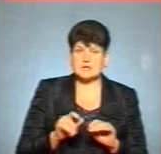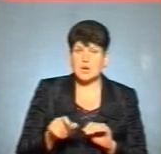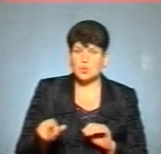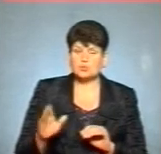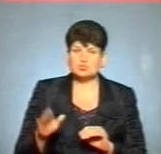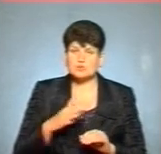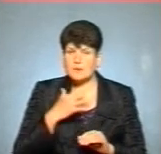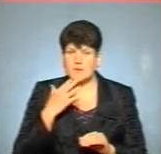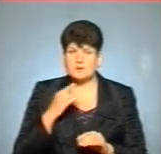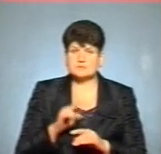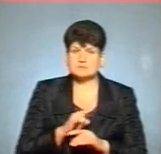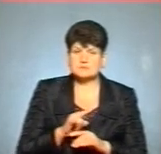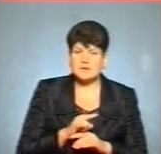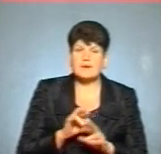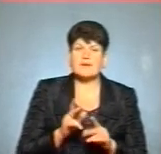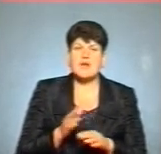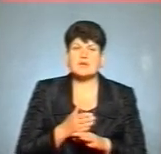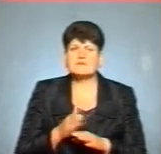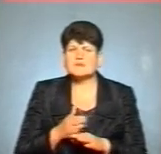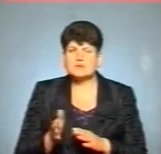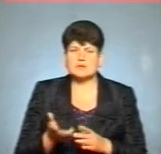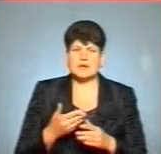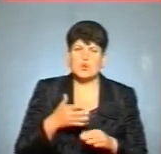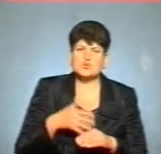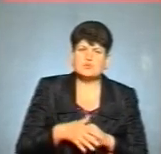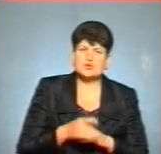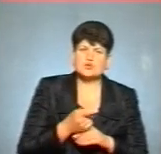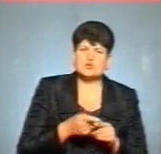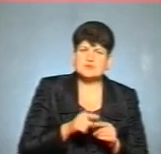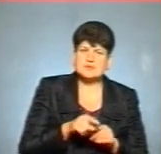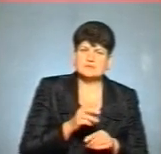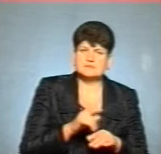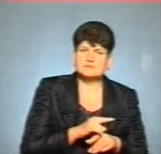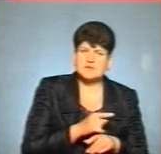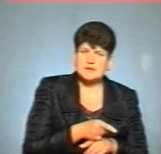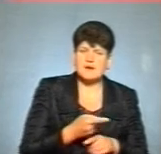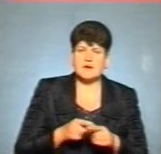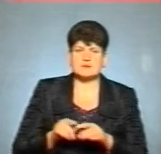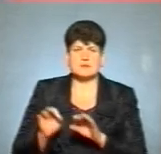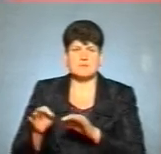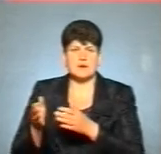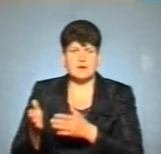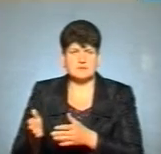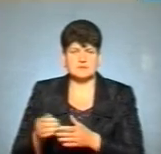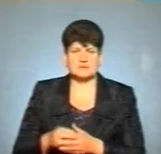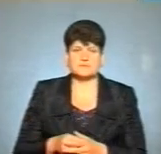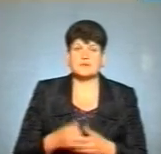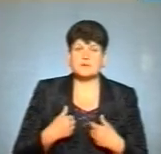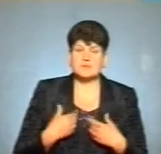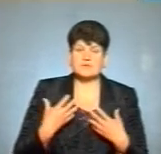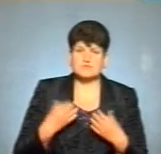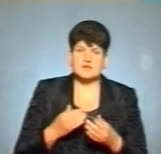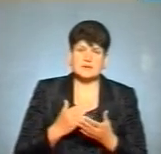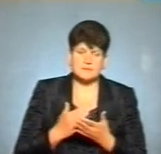буде багато фейків, як їх відрізняти, як розуміти, що це чорнуха, а це правда? Так, ми вже, в нас є деякі